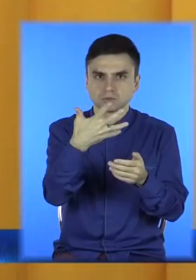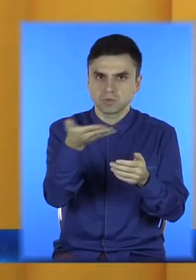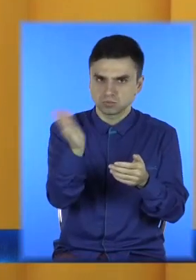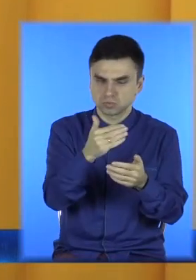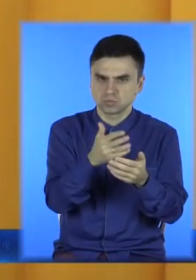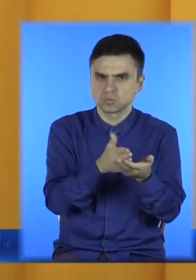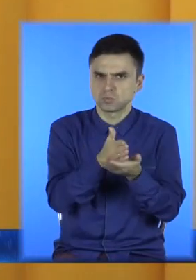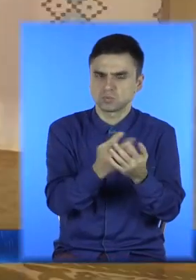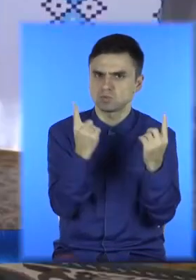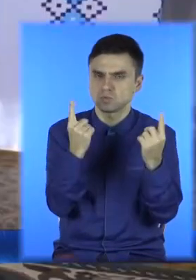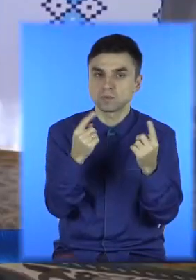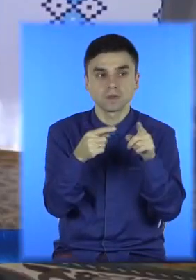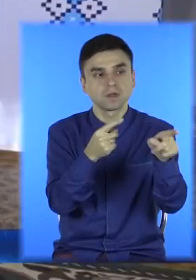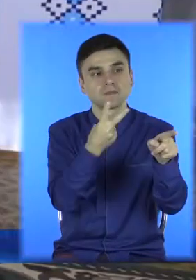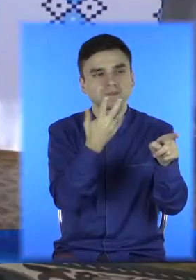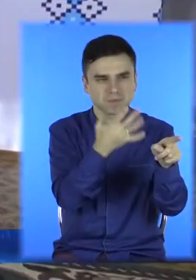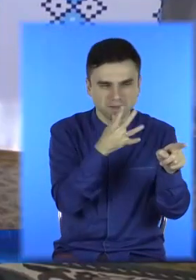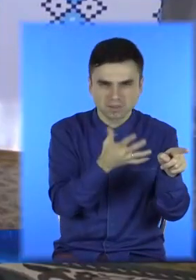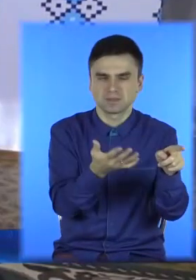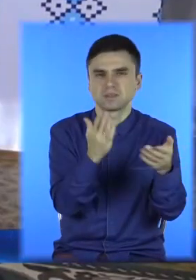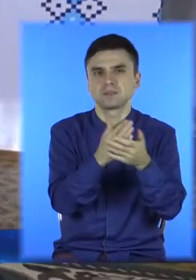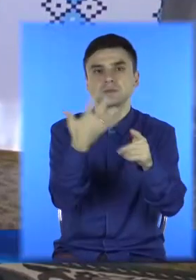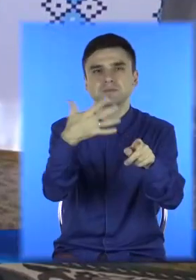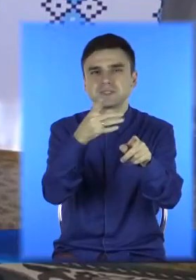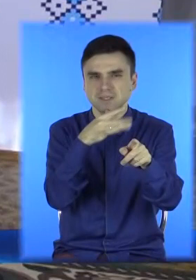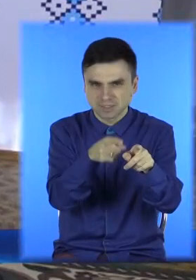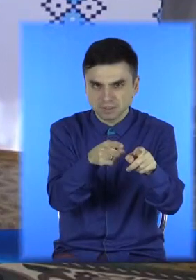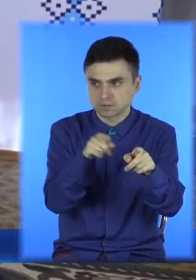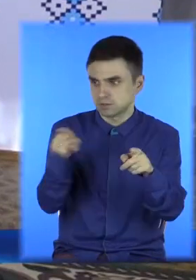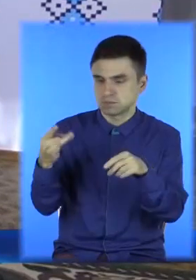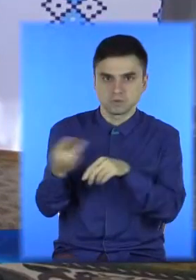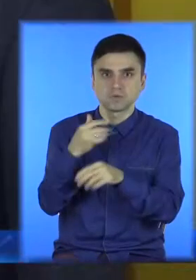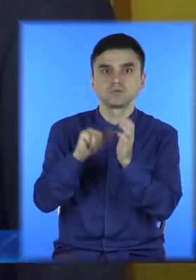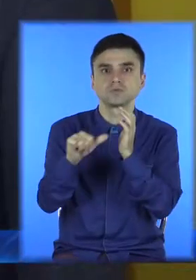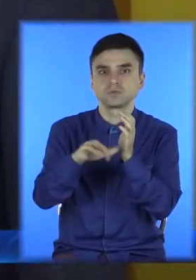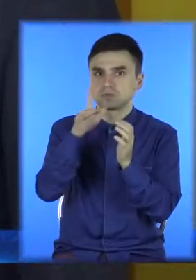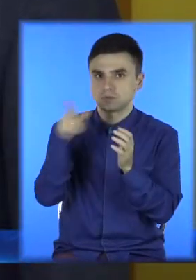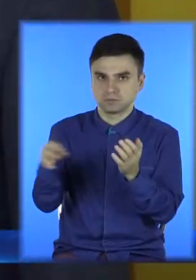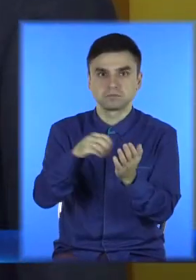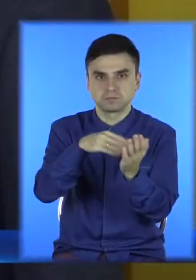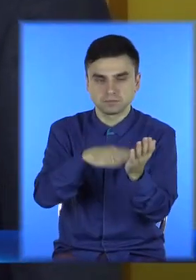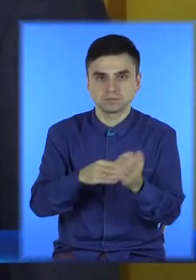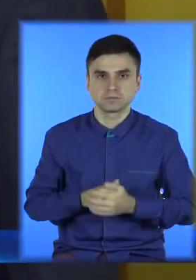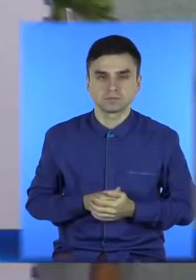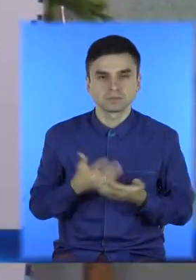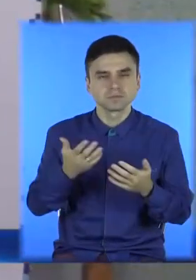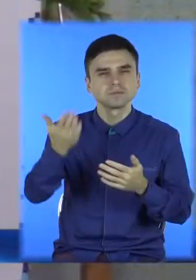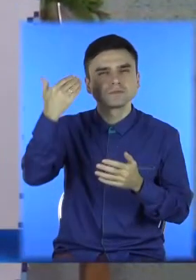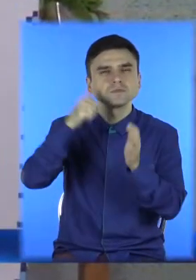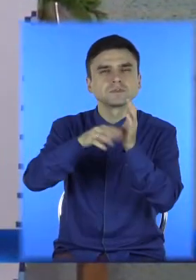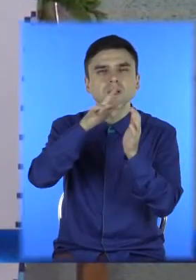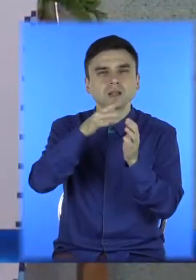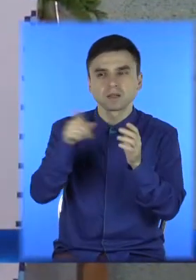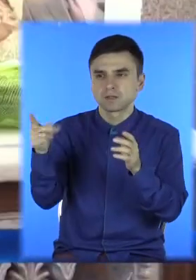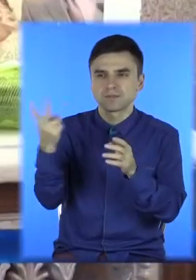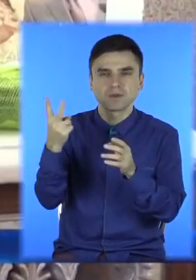років діамантове весілля. 60 років тому дві долі сплелися воєдино та зберегли справжнє кохання довжиною в життя. А